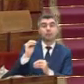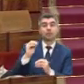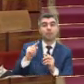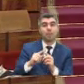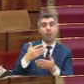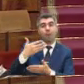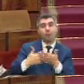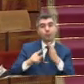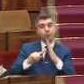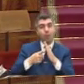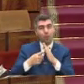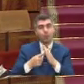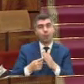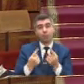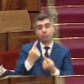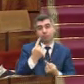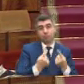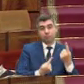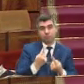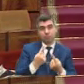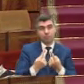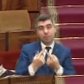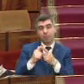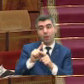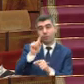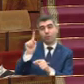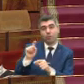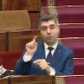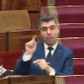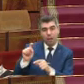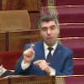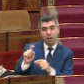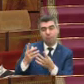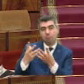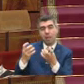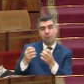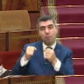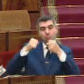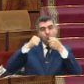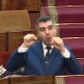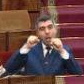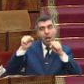بعض الدواوير جماعة زاوية سيدي حمزة وجماعة زايدة للاحتجاج. لذا